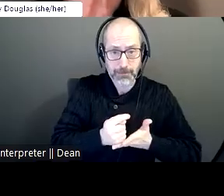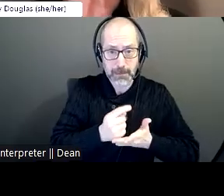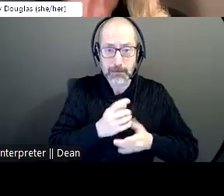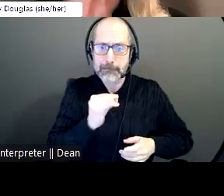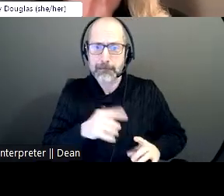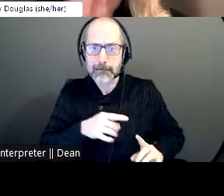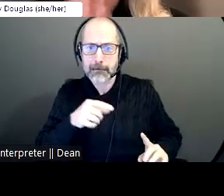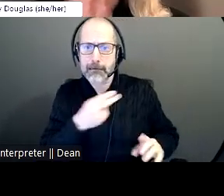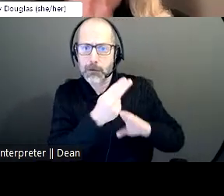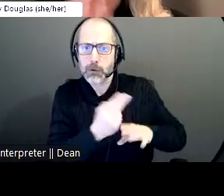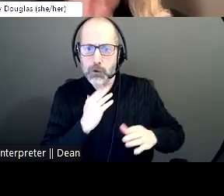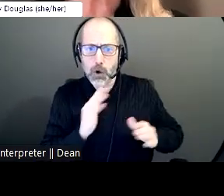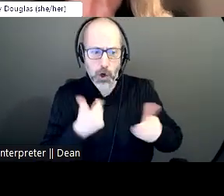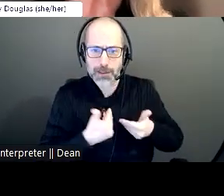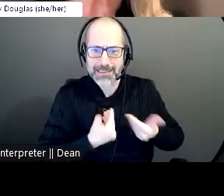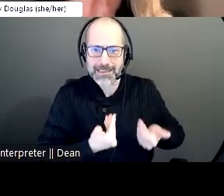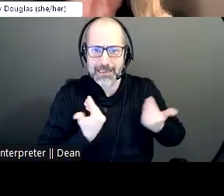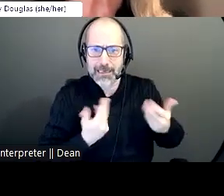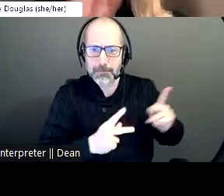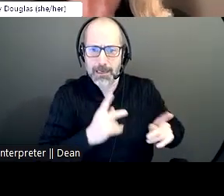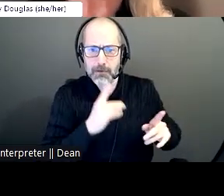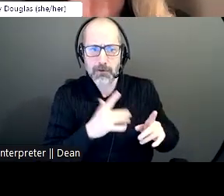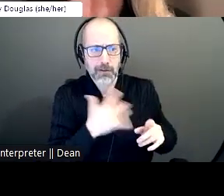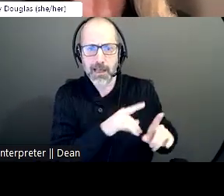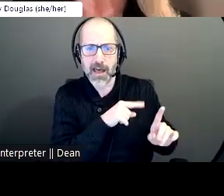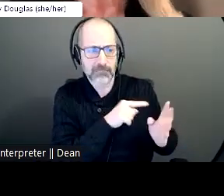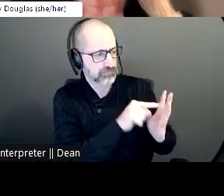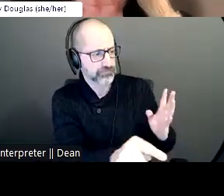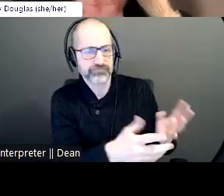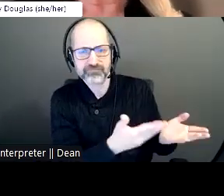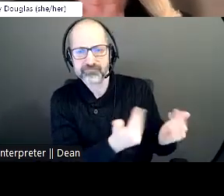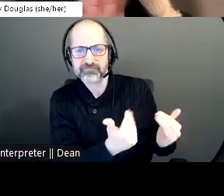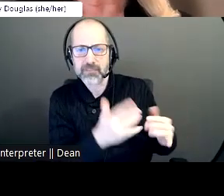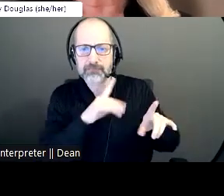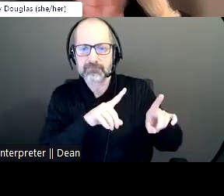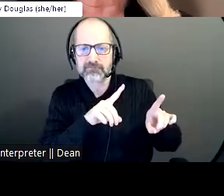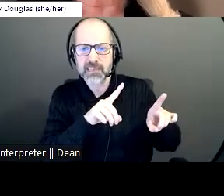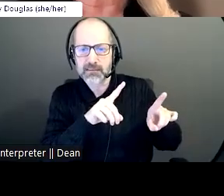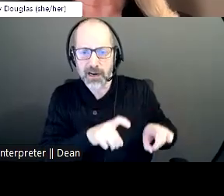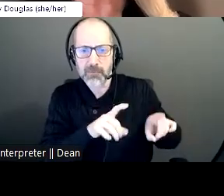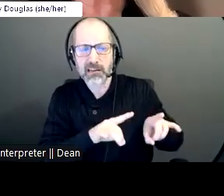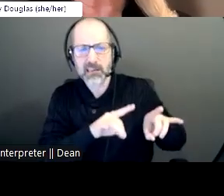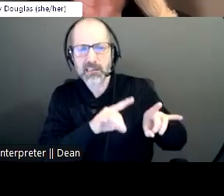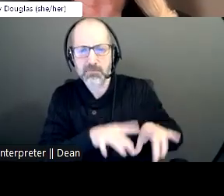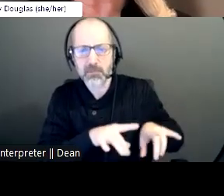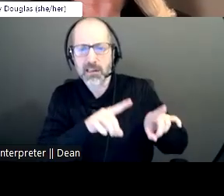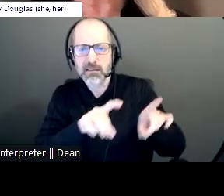conversion a été utilisée sur les jeunes personnes autistes qui ont été utilisées un petit peu comme des